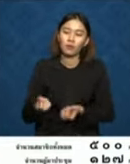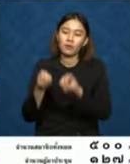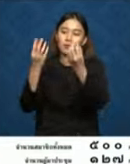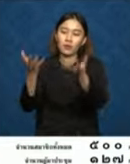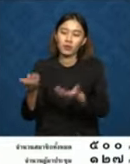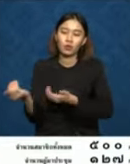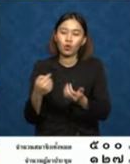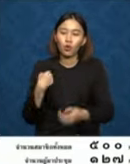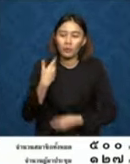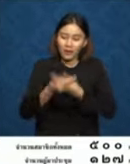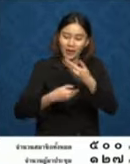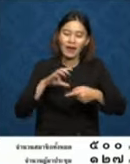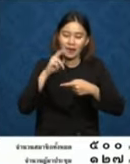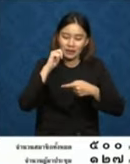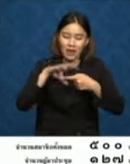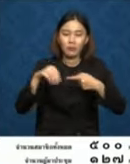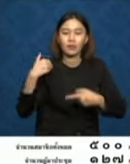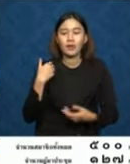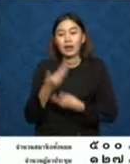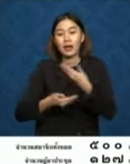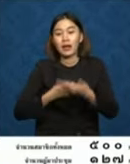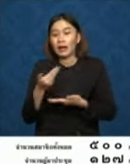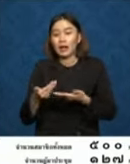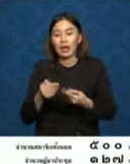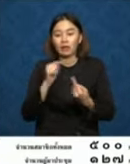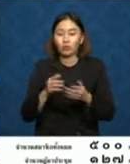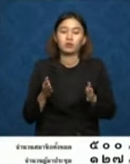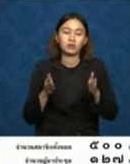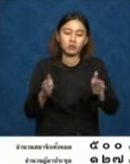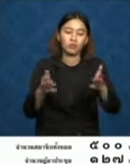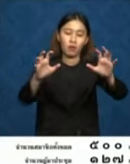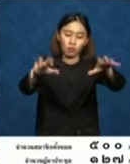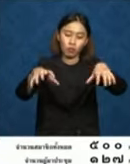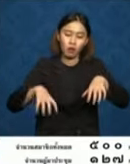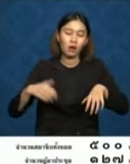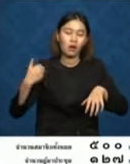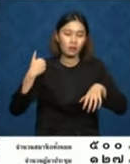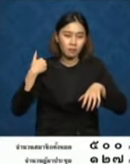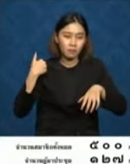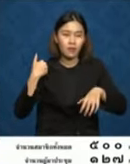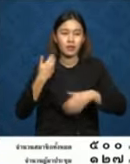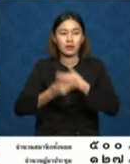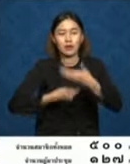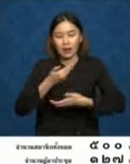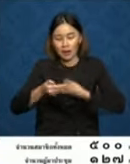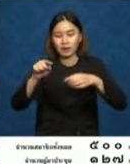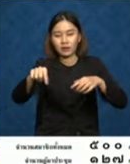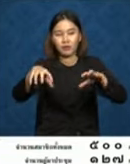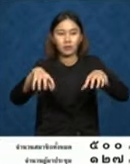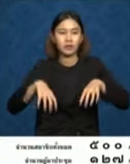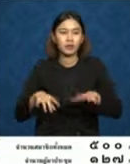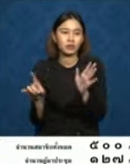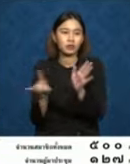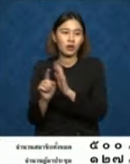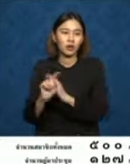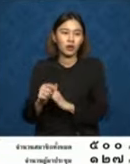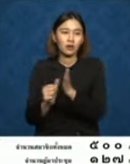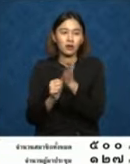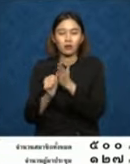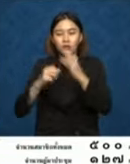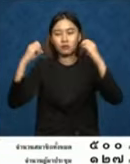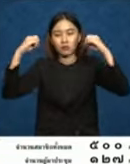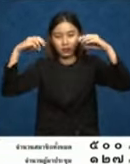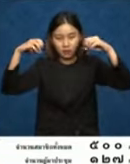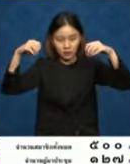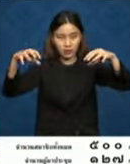เรียนก็ยังมีขายน้ำกระท่อมอยู่ขายไม่ได้ขายธรรมดานะขายบนทางเท้านะครับขายบนพื้นผิวจราจรเรื่องสุดท้ายครับปรับปรุงไฟส่องสว่างนะ